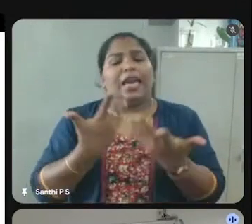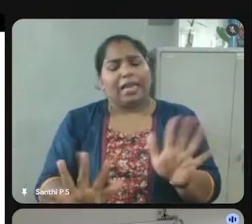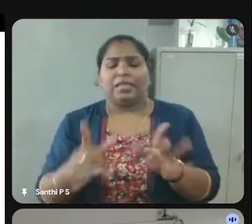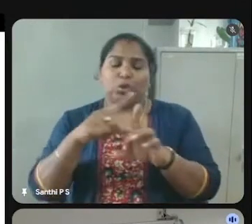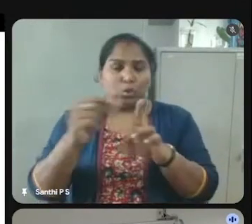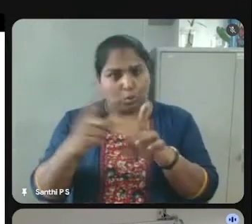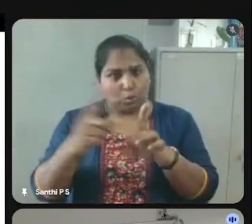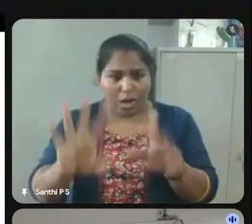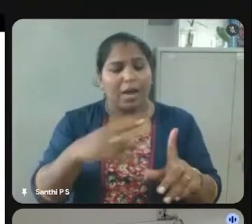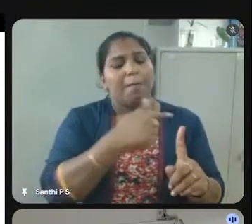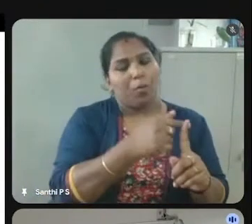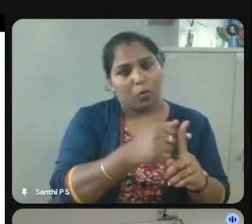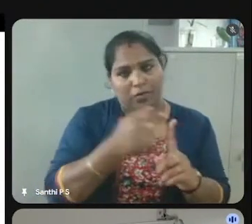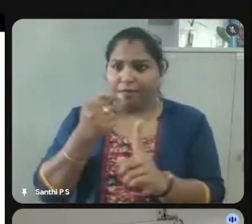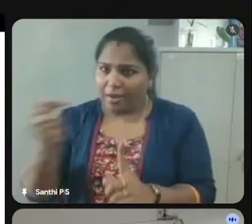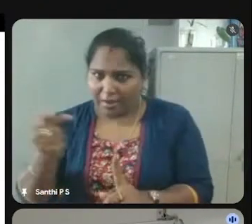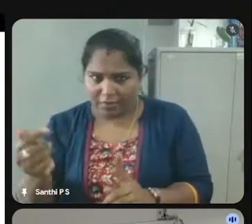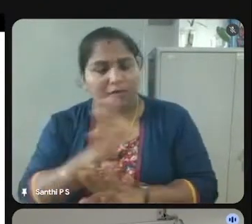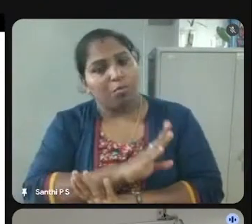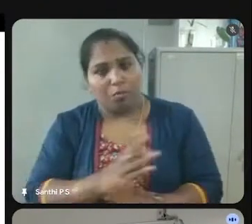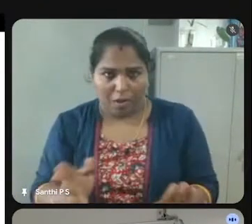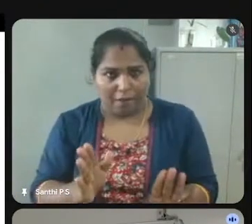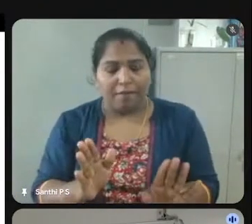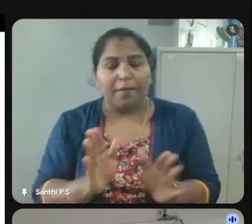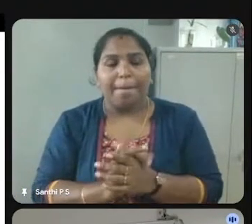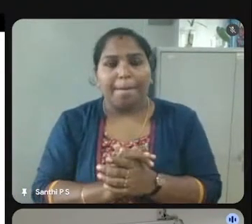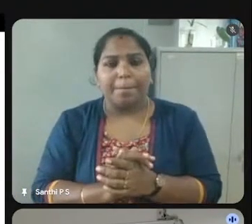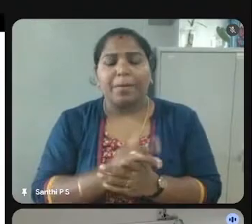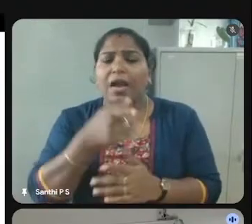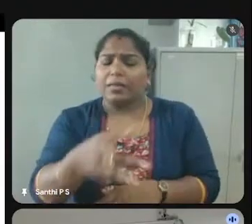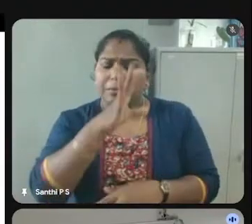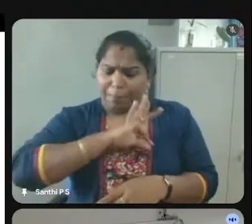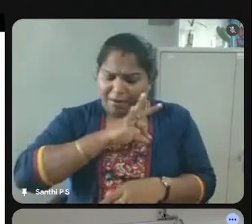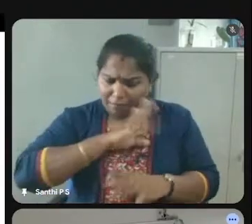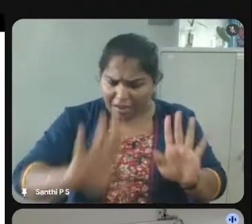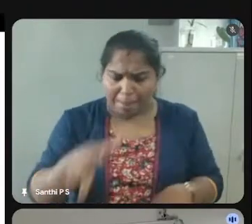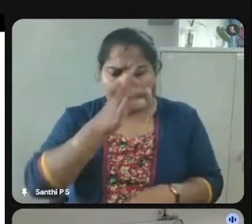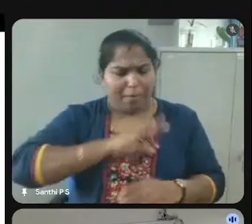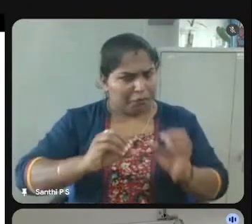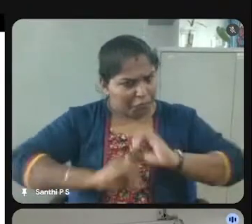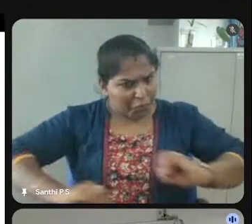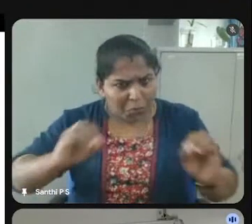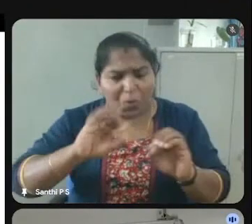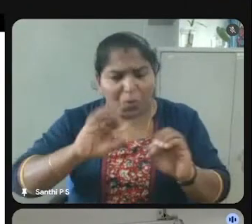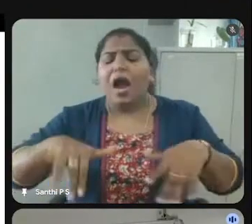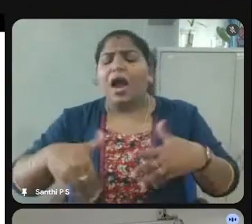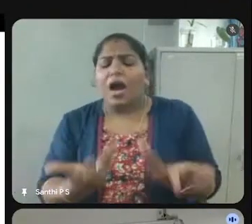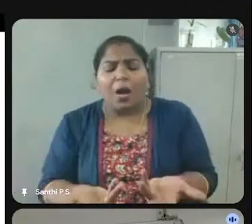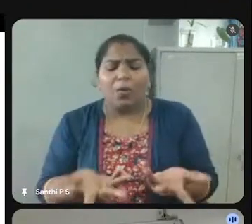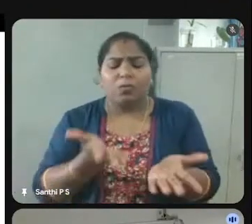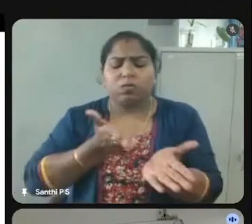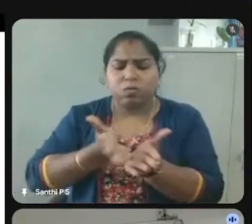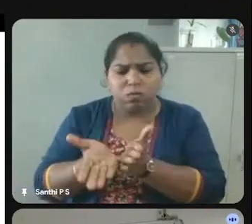ദോഷവും, അല്ലെങ്കിൽ അത് നമുക്ക് ഗുണപ്പെടുമോ അല്ലെങ്കിൽ ബുദ്ധിമുട്ടുകൾ ഉണ്ടാക്കുമോ, ഏതൊരു കാര്യത്തിലാണെന്നുണ്ടെങ്കിലും അത് എങ്ങനെ നമുക്ക് വന്നു